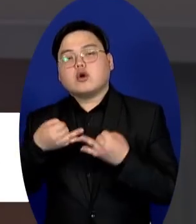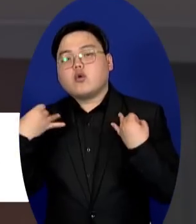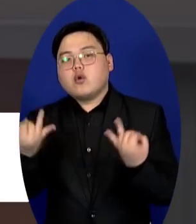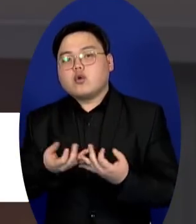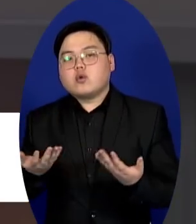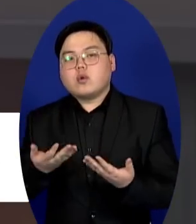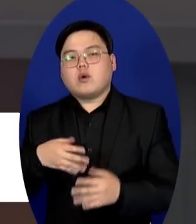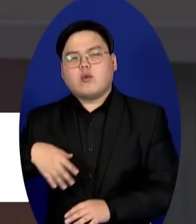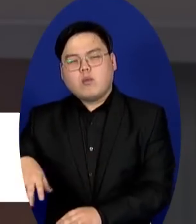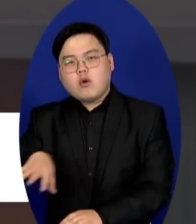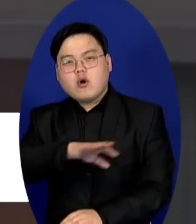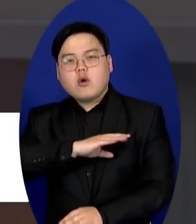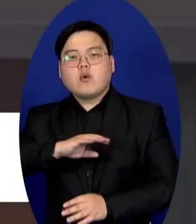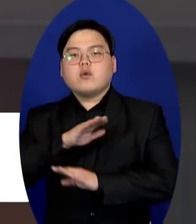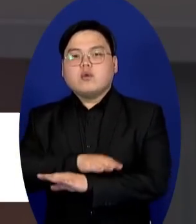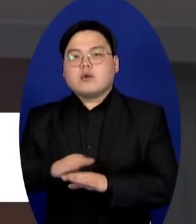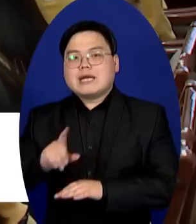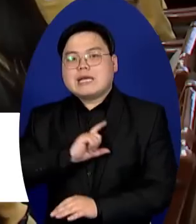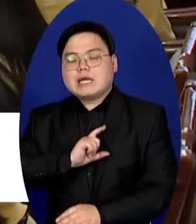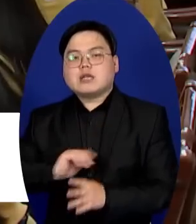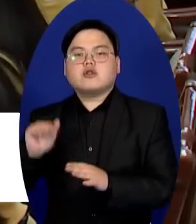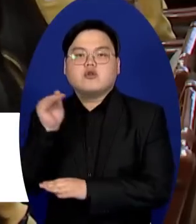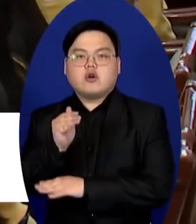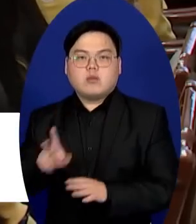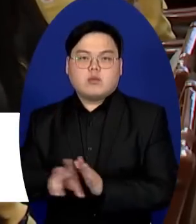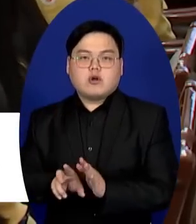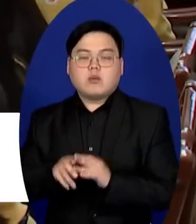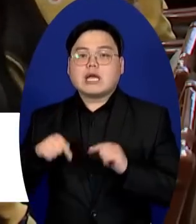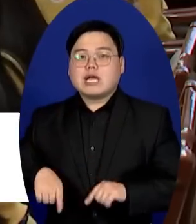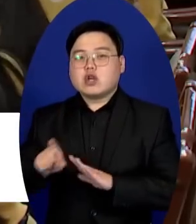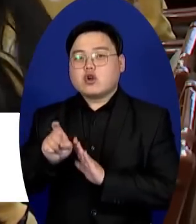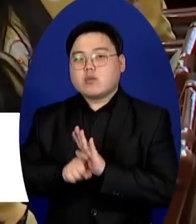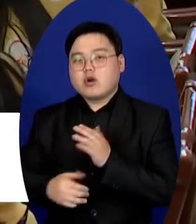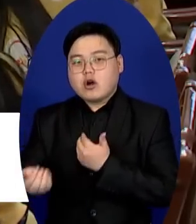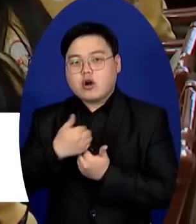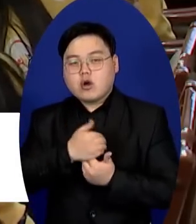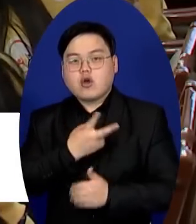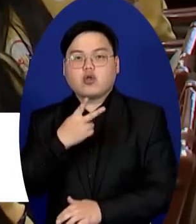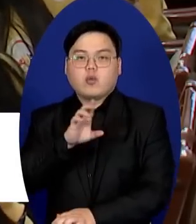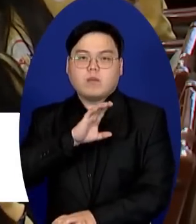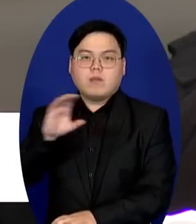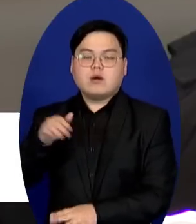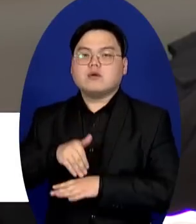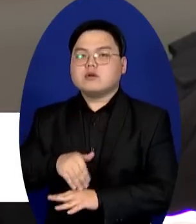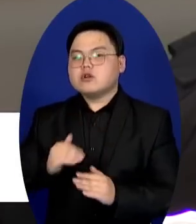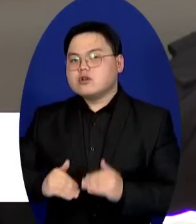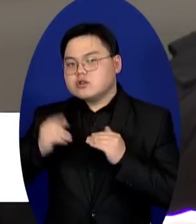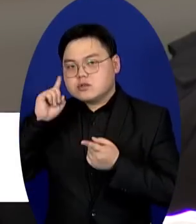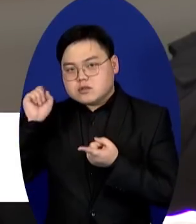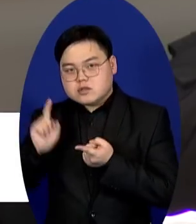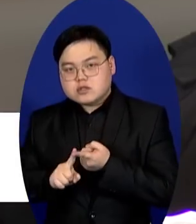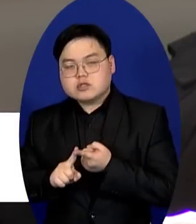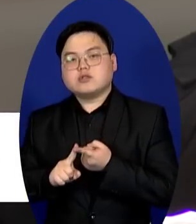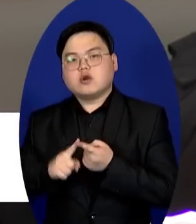Та нар нийт хүүхдүүдийнхээ эрх ашгийг төлөөлөх нэ. Энэ удаагийн хөтөлбөрт оролцогчд нэгдсэн үндэсний байгууллагын доктортой хөгжлийн